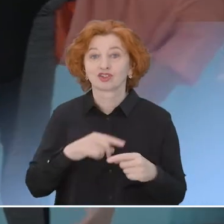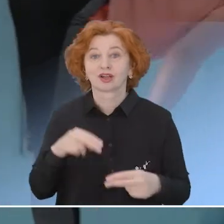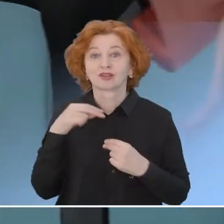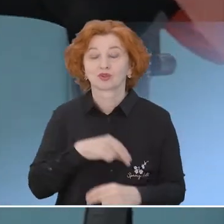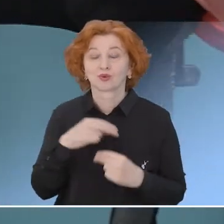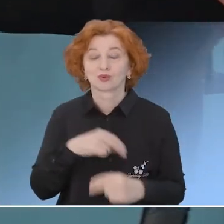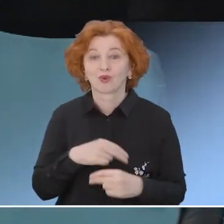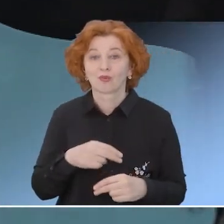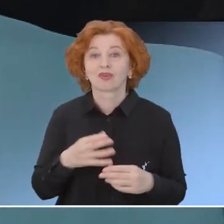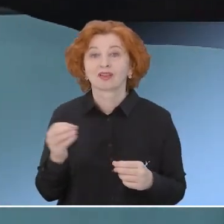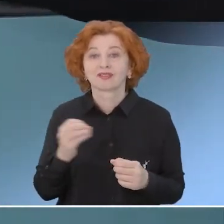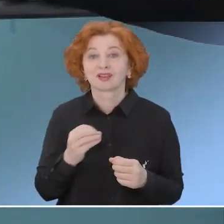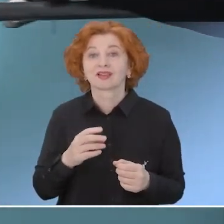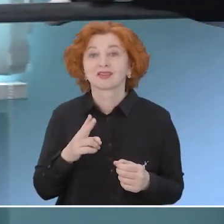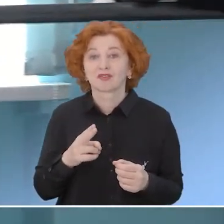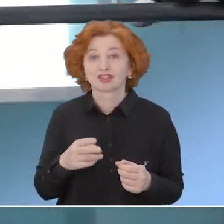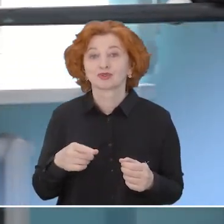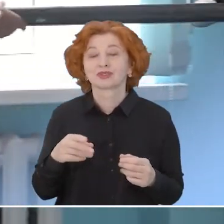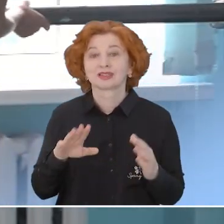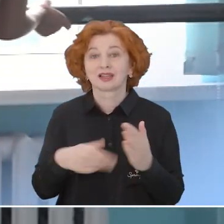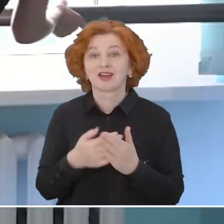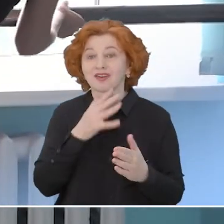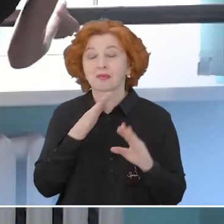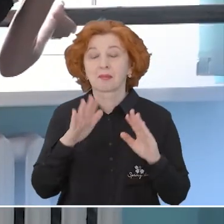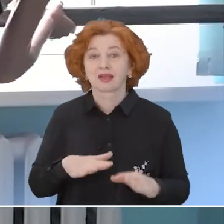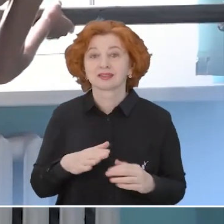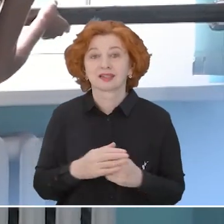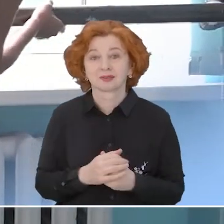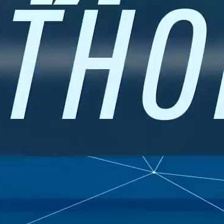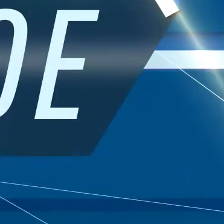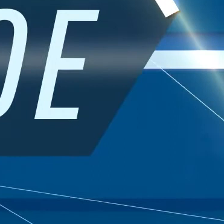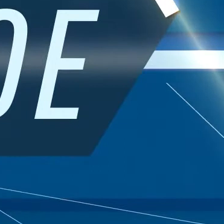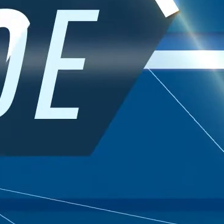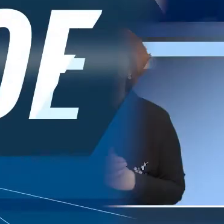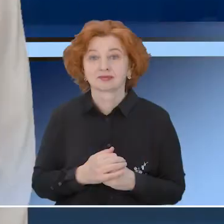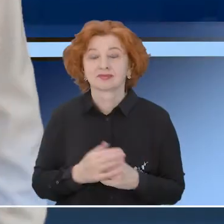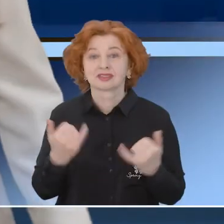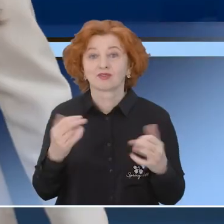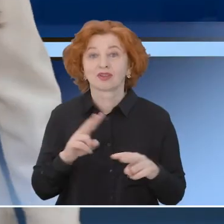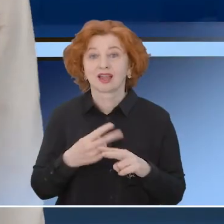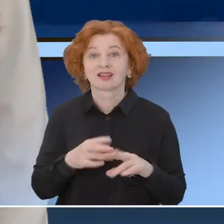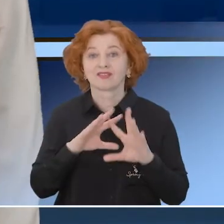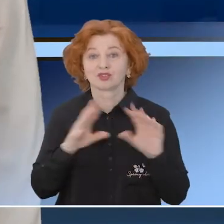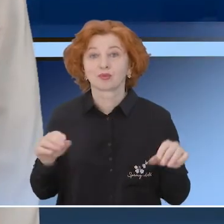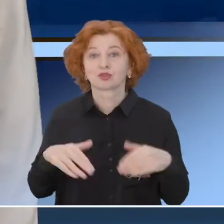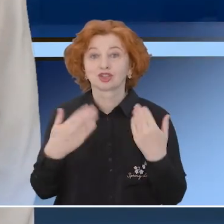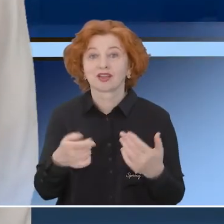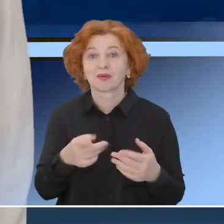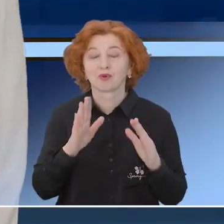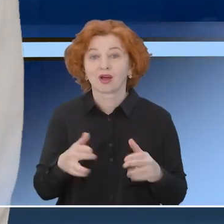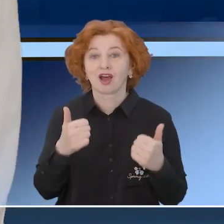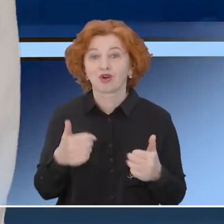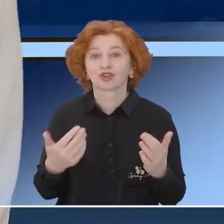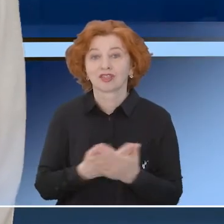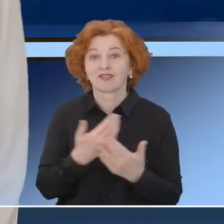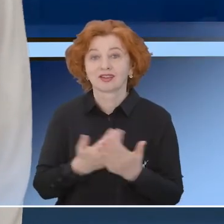приходится упорными занятиями. Евгений Трачук, специально для «Время местное». На сегодня это все. Мы желаем